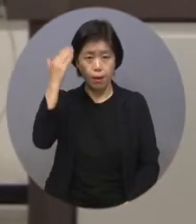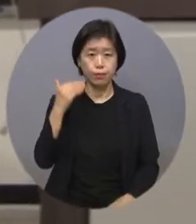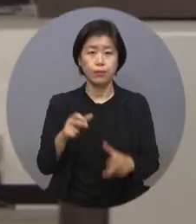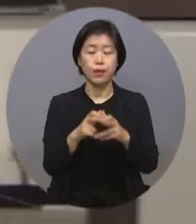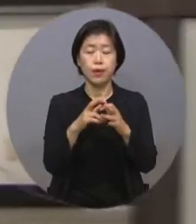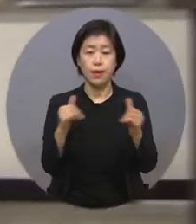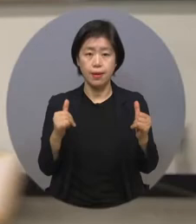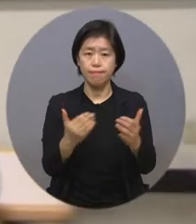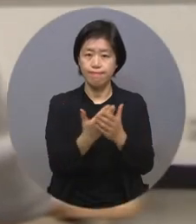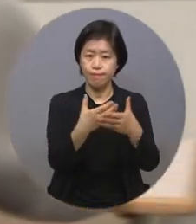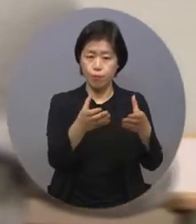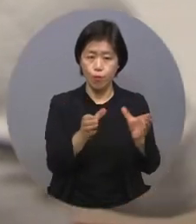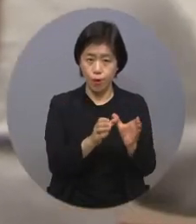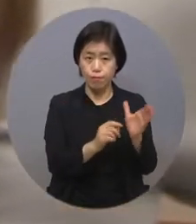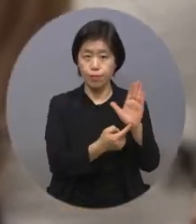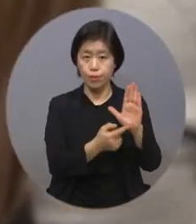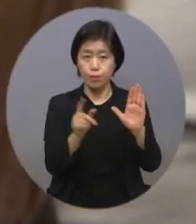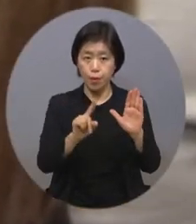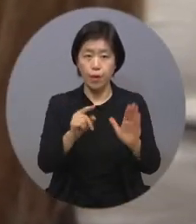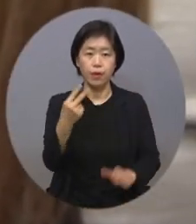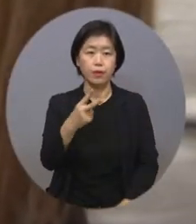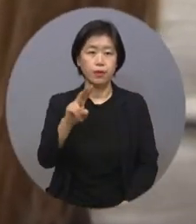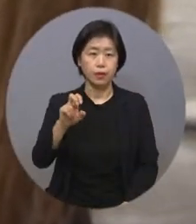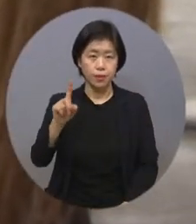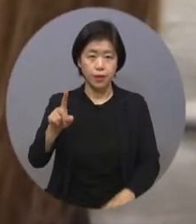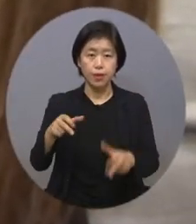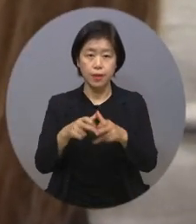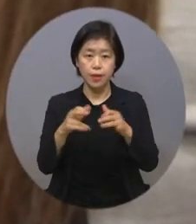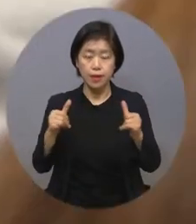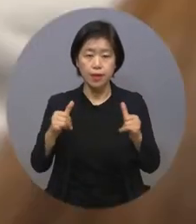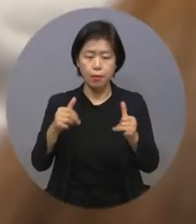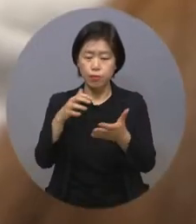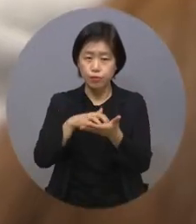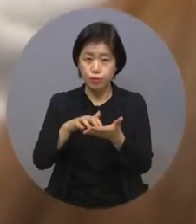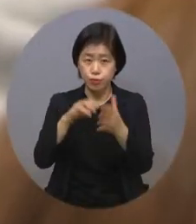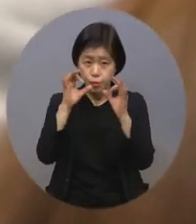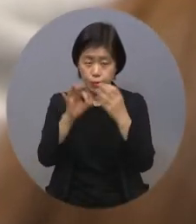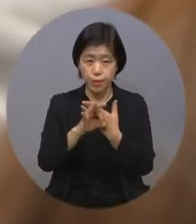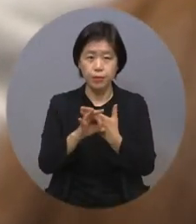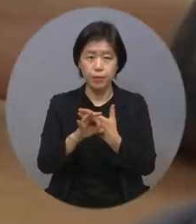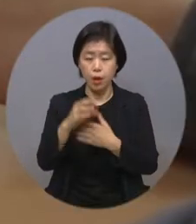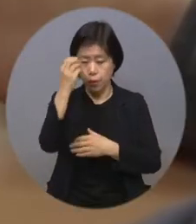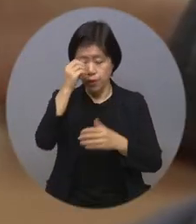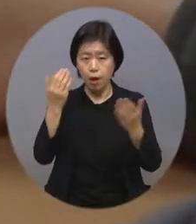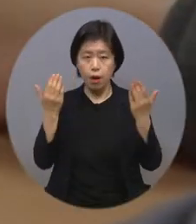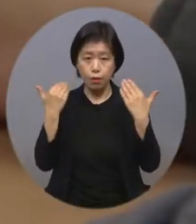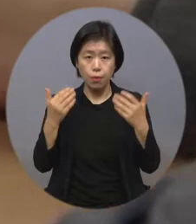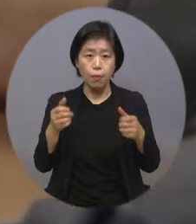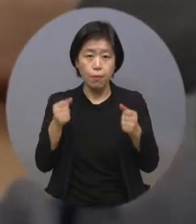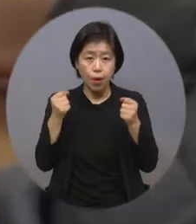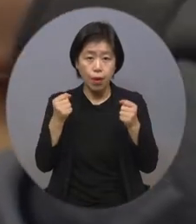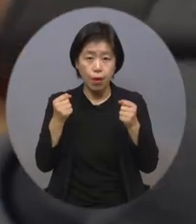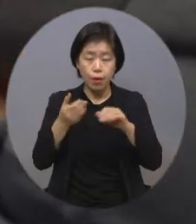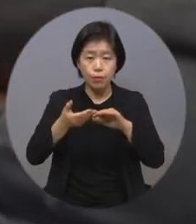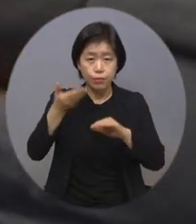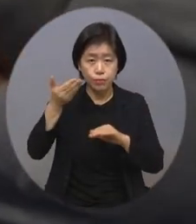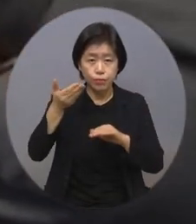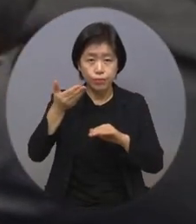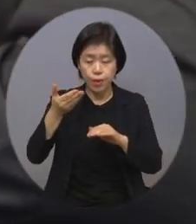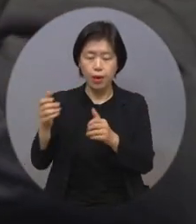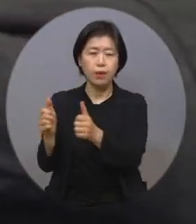한국장애인개발원에서 발간한 2021 장애통계연보에 따르면 고등학교 이상의 교육기준 비율은 남성이